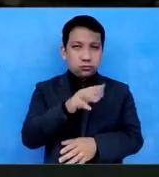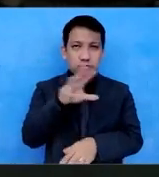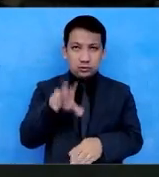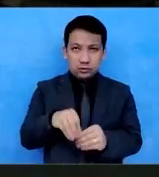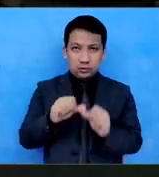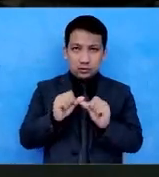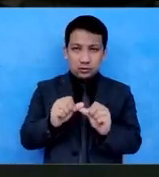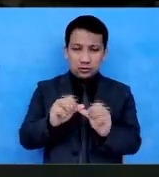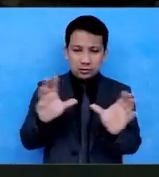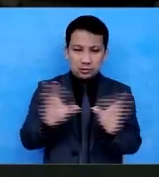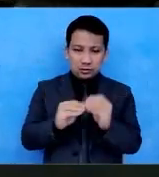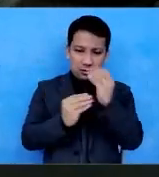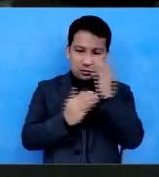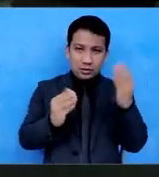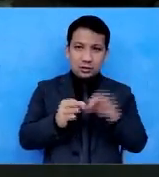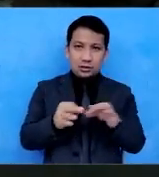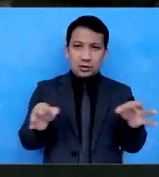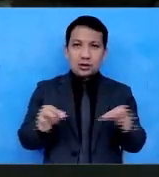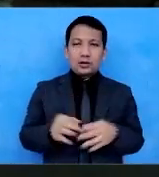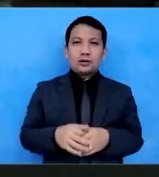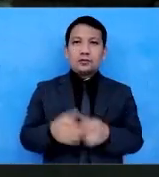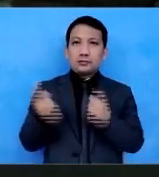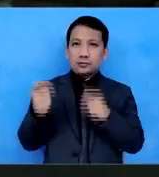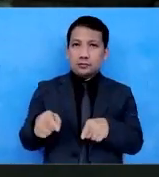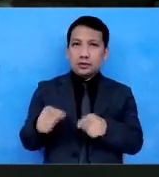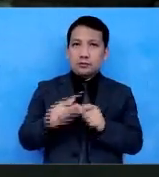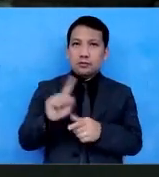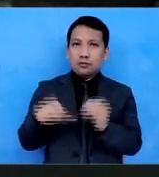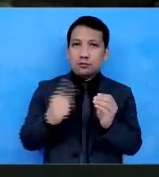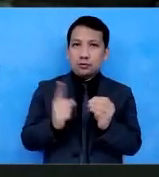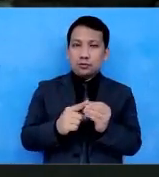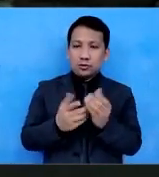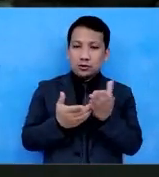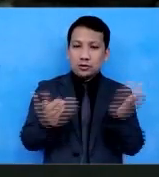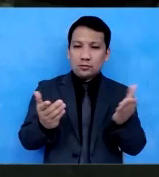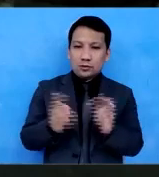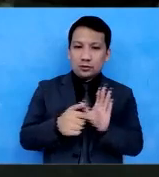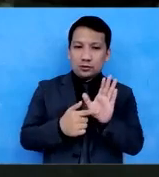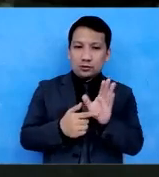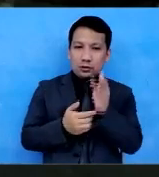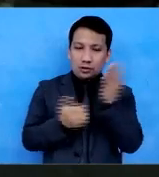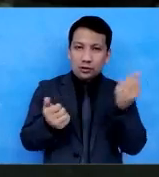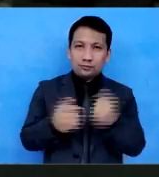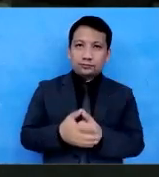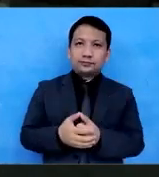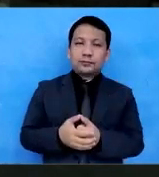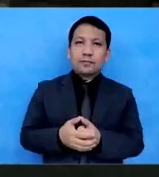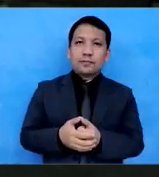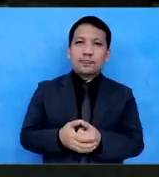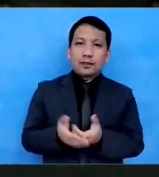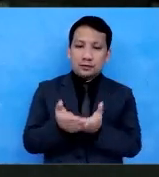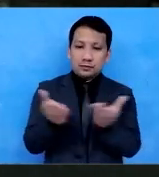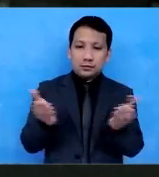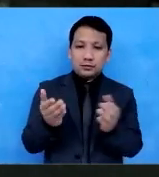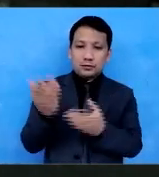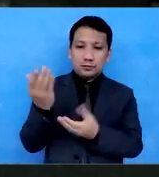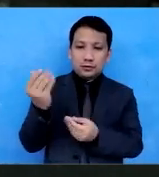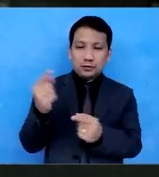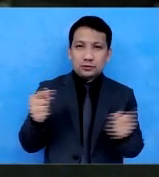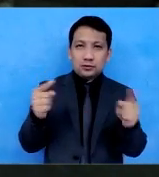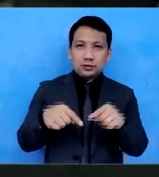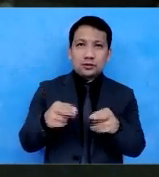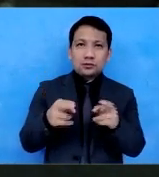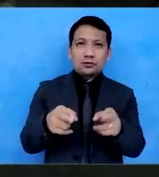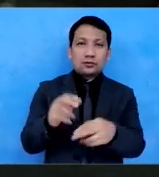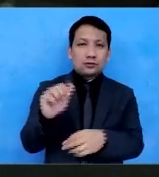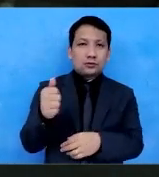ano, no, event para rin, syempre, ipromote ang Batang Quiapo. Pero with that, of course, yun muna ang latest dito sa Road 10.